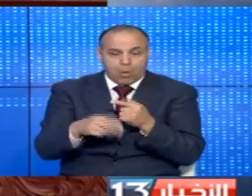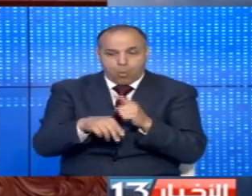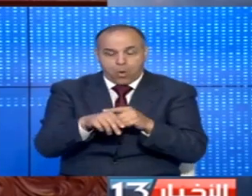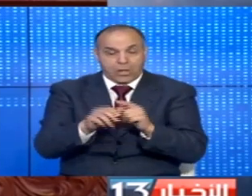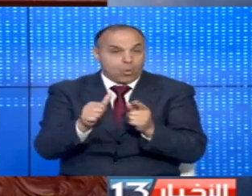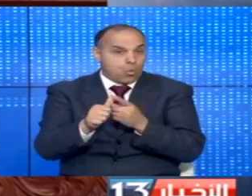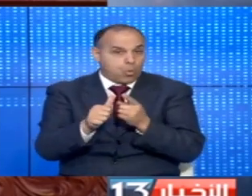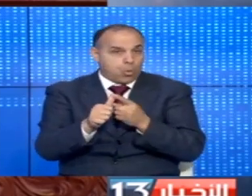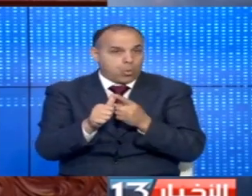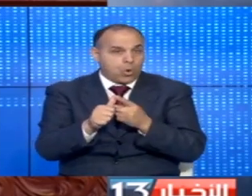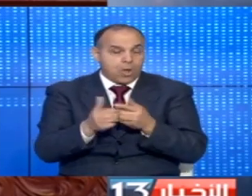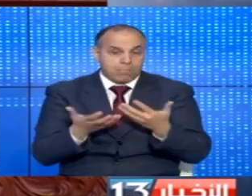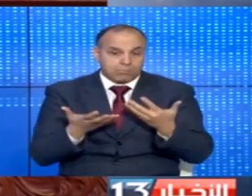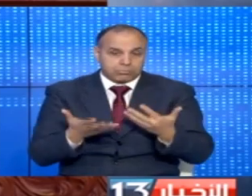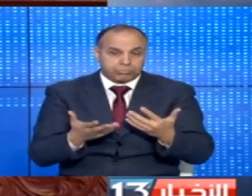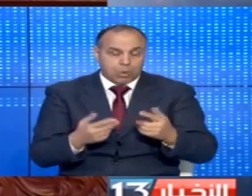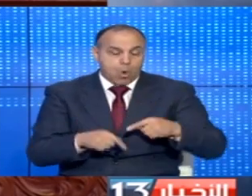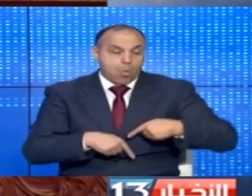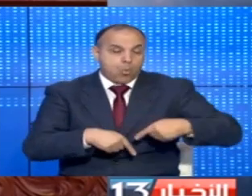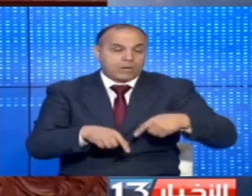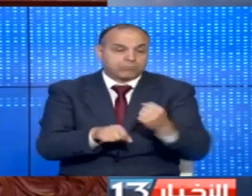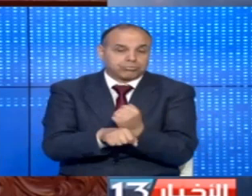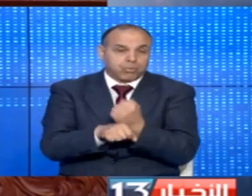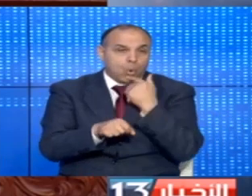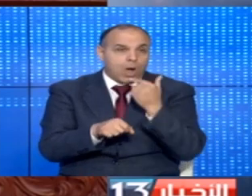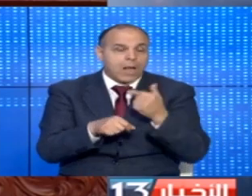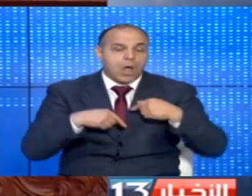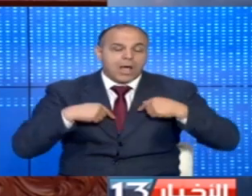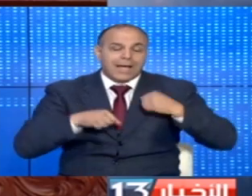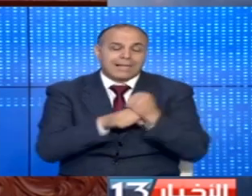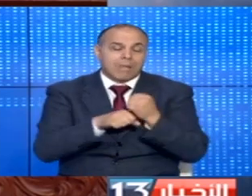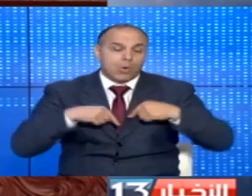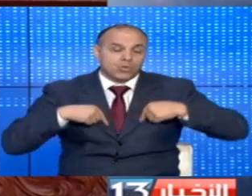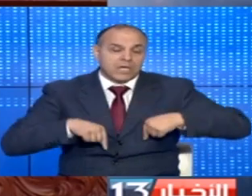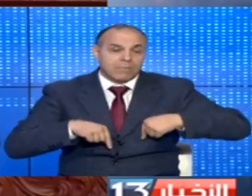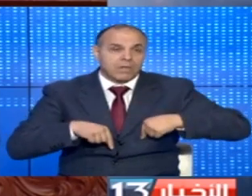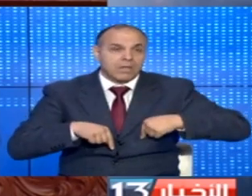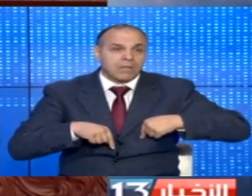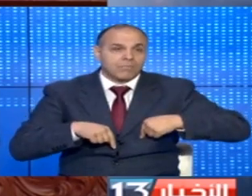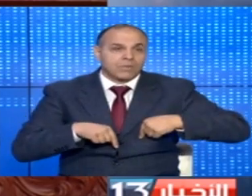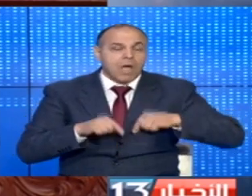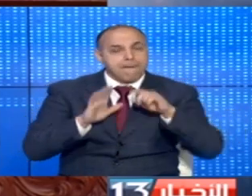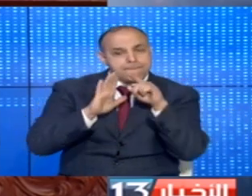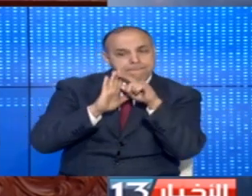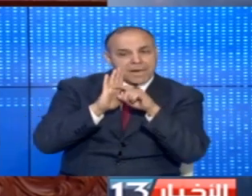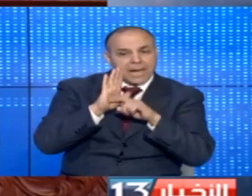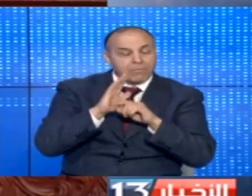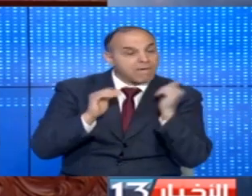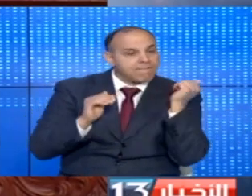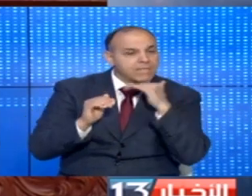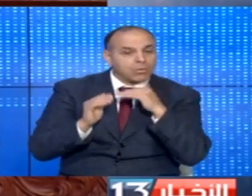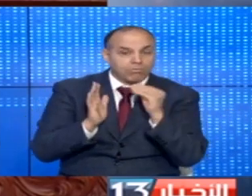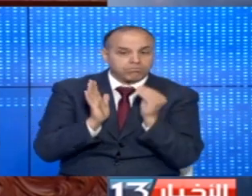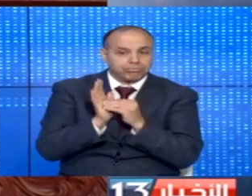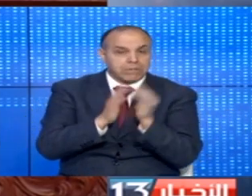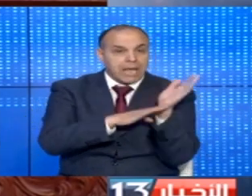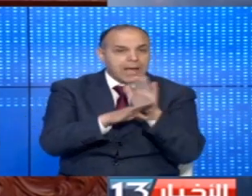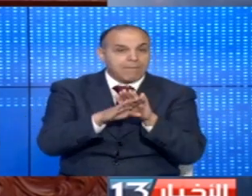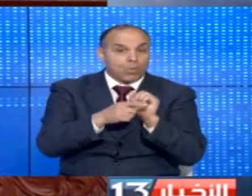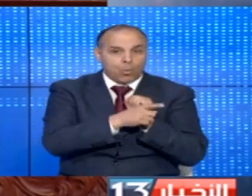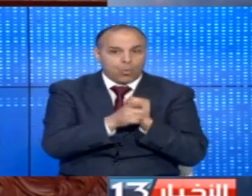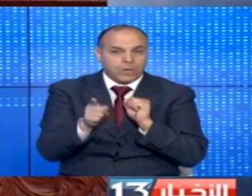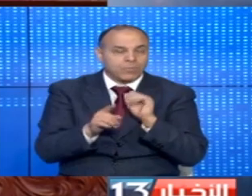الاولى وبدايه من الفتره الاولى من عمل الحكومه على وضع خطه عاجله لحمايتها